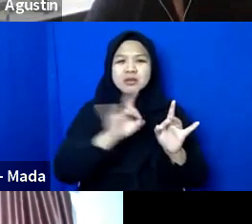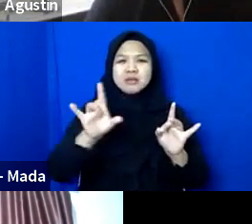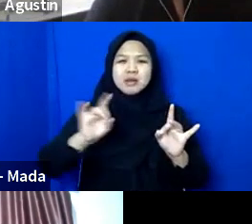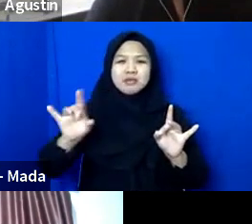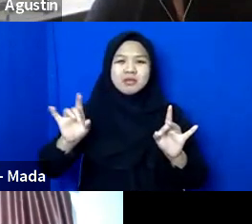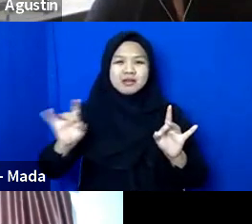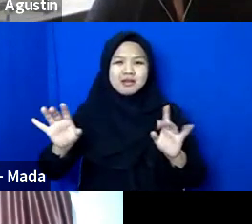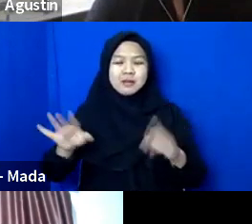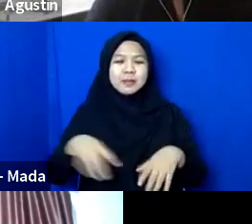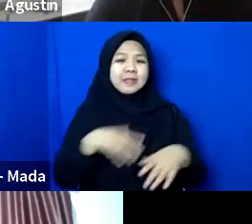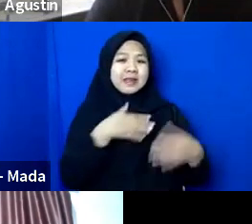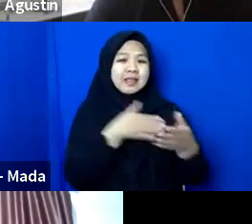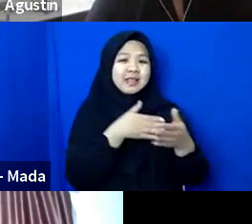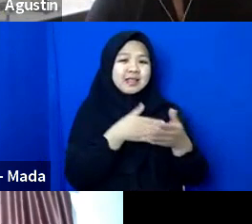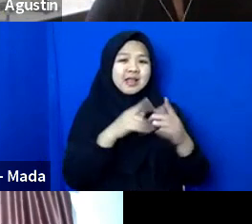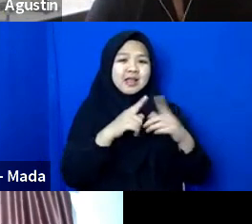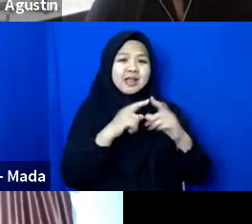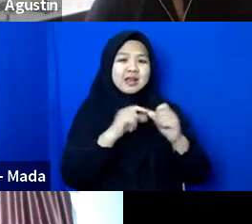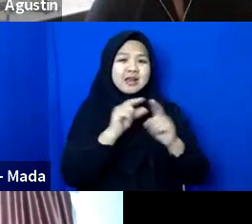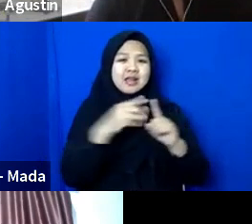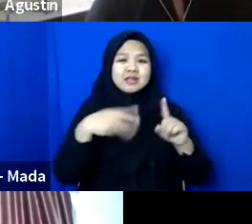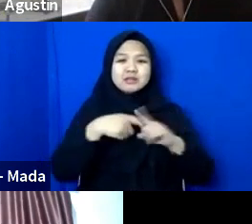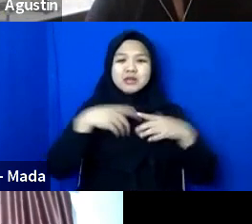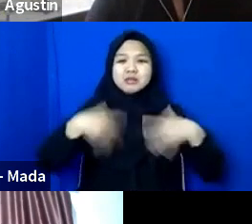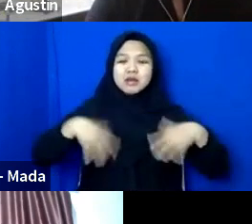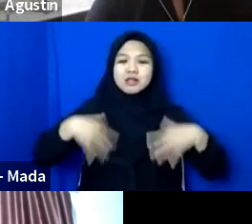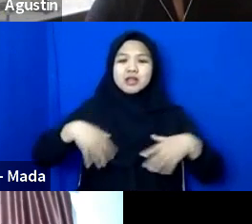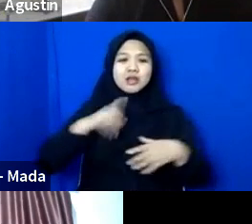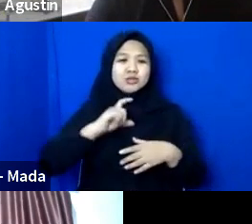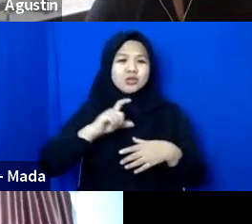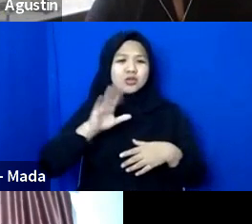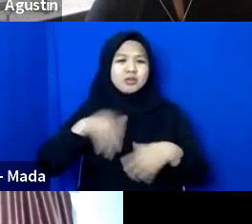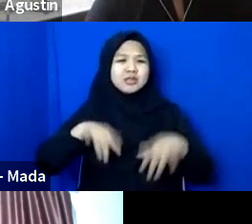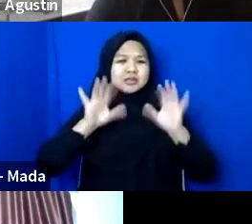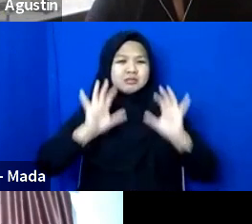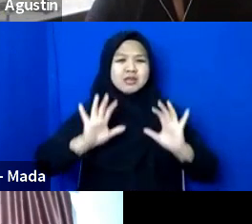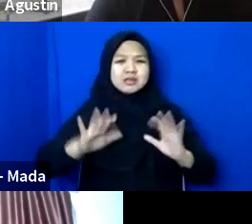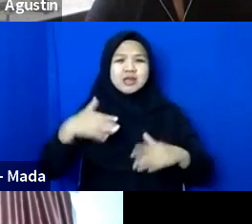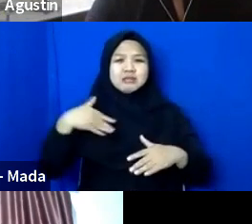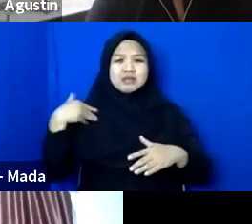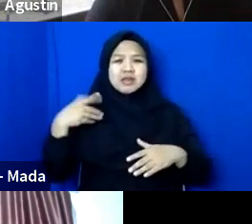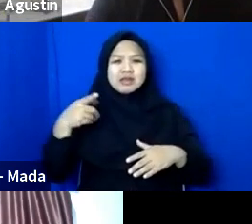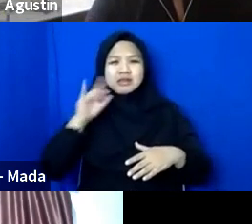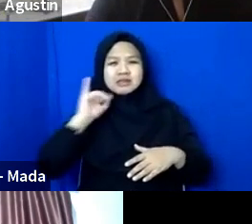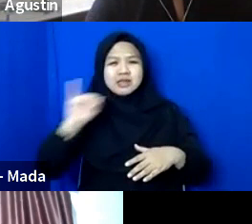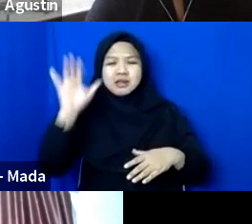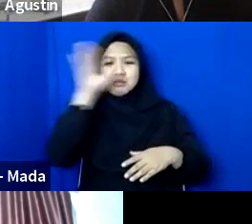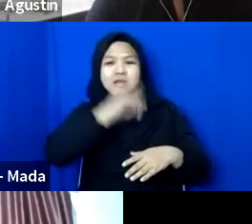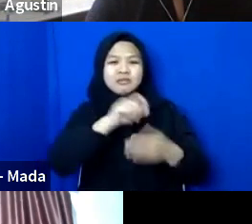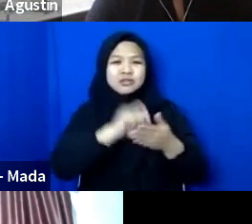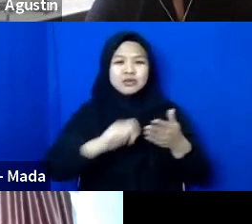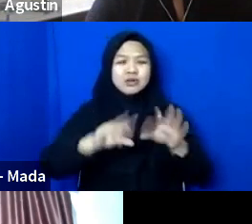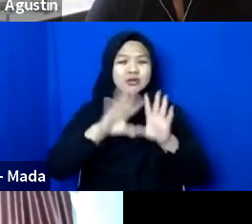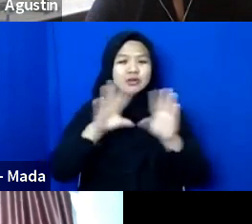juga tantangan aspek kepada praktiknya misalnya masih banyak sebenarnya pihak yang keliru dalam memahami sekolah